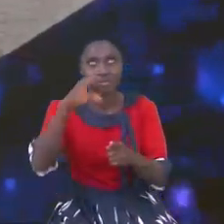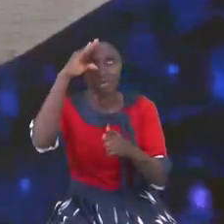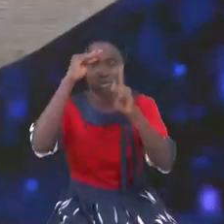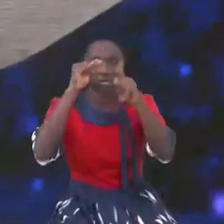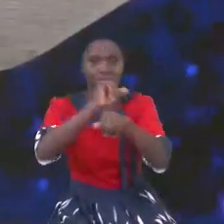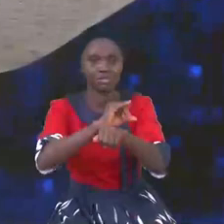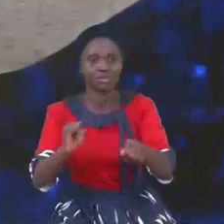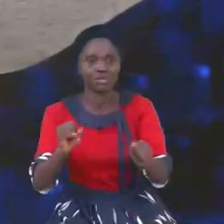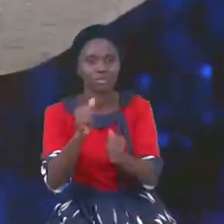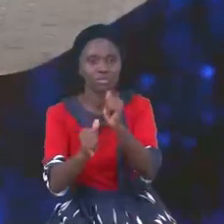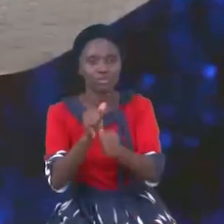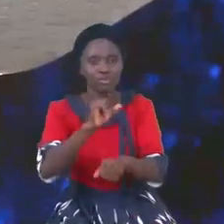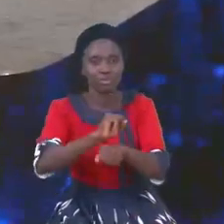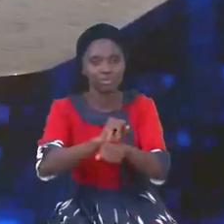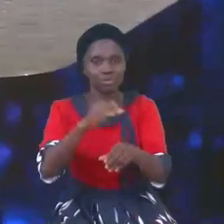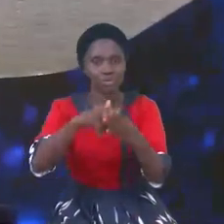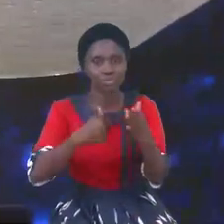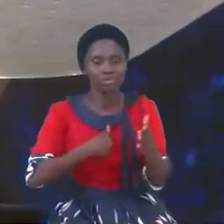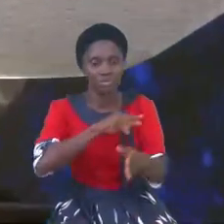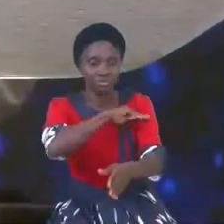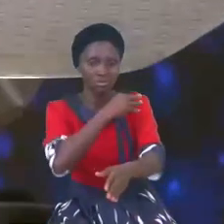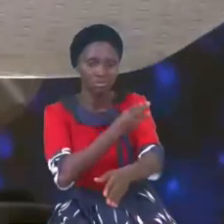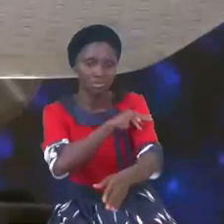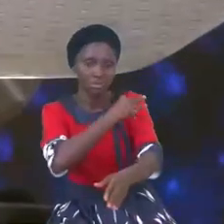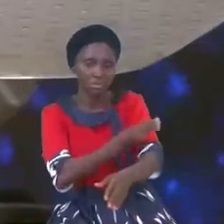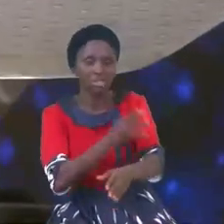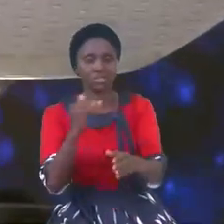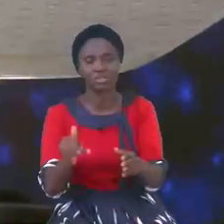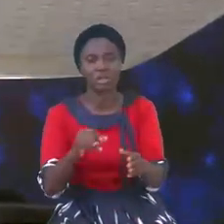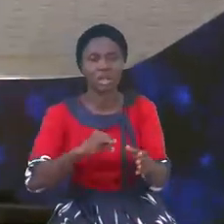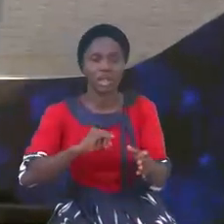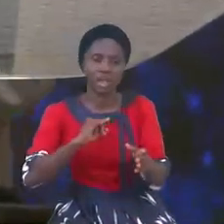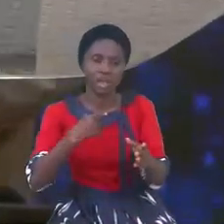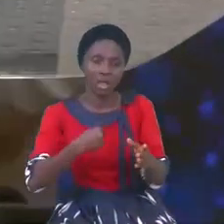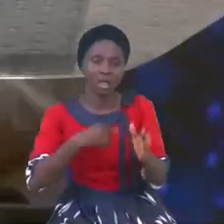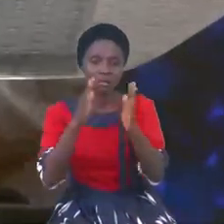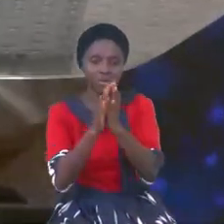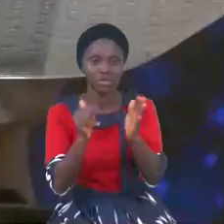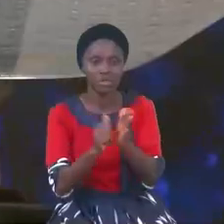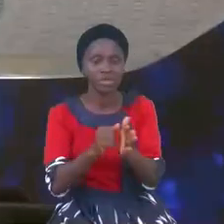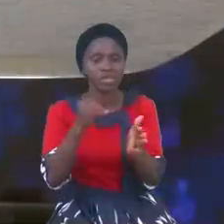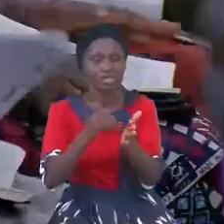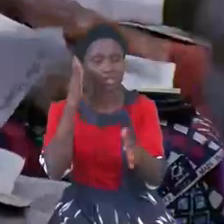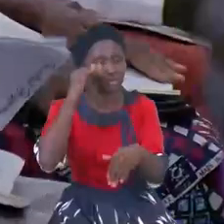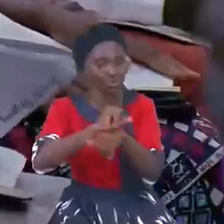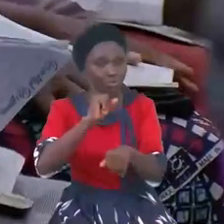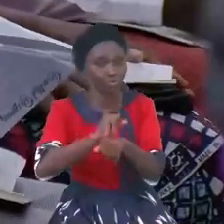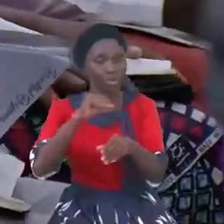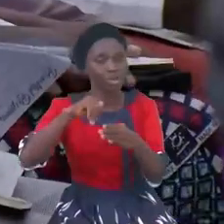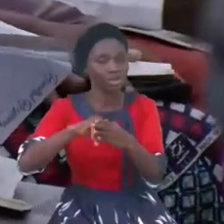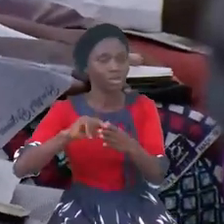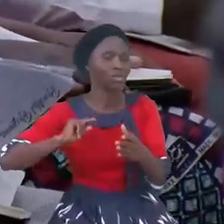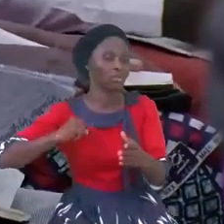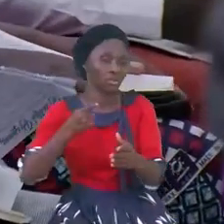en moi. Je prie que cela agisse puissamment en vous au nom de Jésus-Christ.